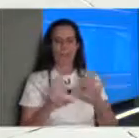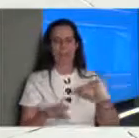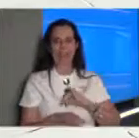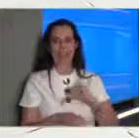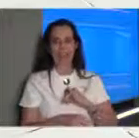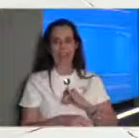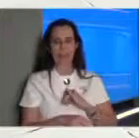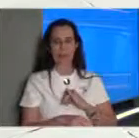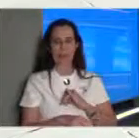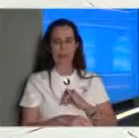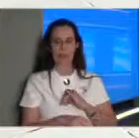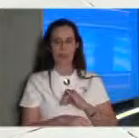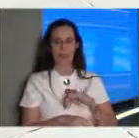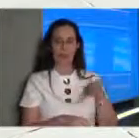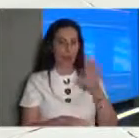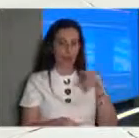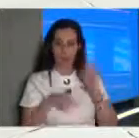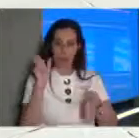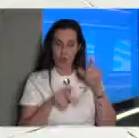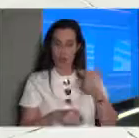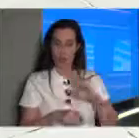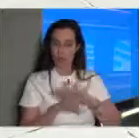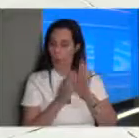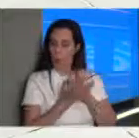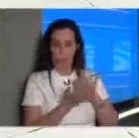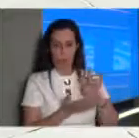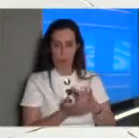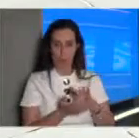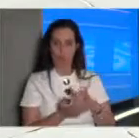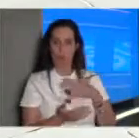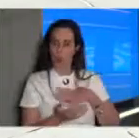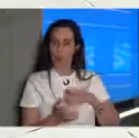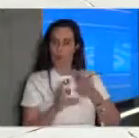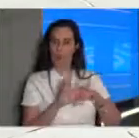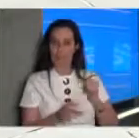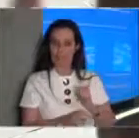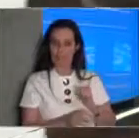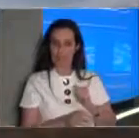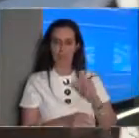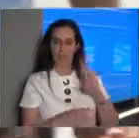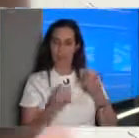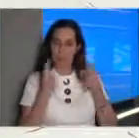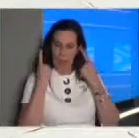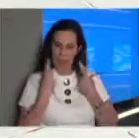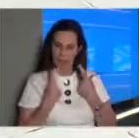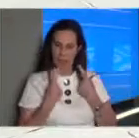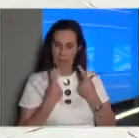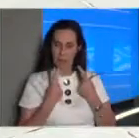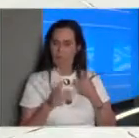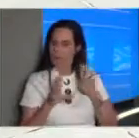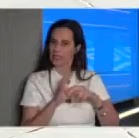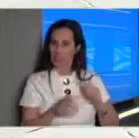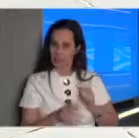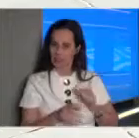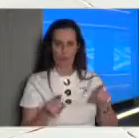אינטרסנטים. וגם אנשים מכל החוגים רוצים להתגייס. ויש הרבה חרדים שמתגייסים